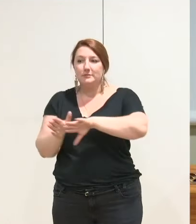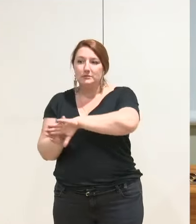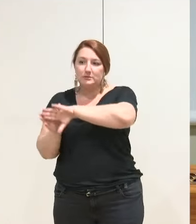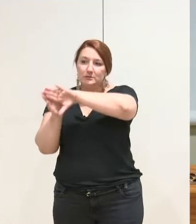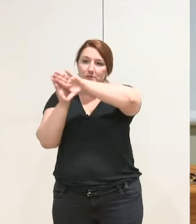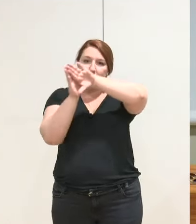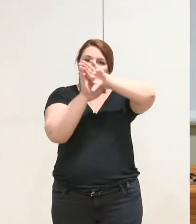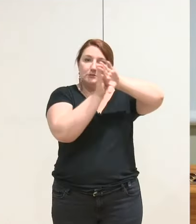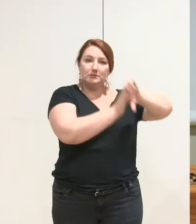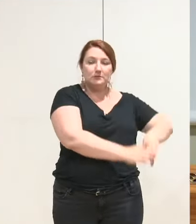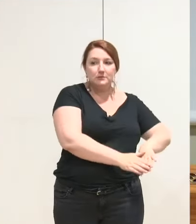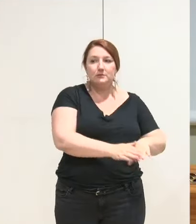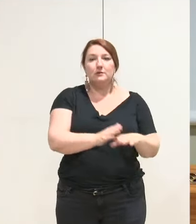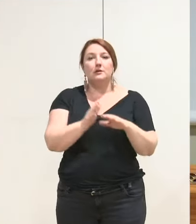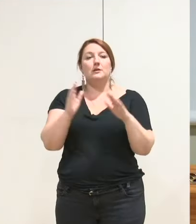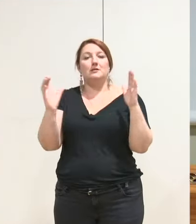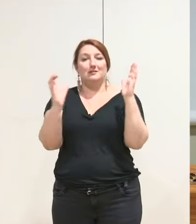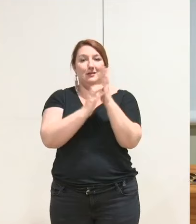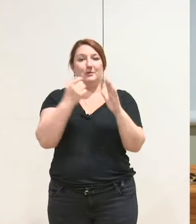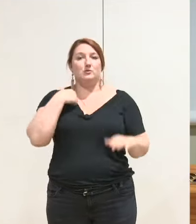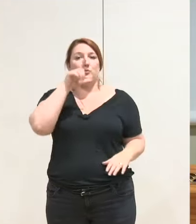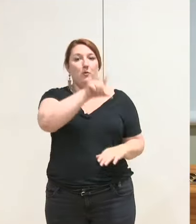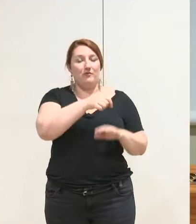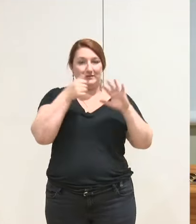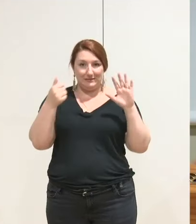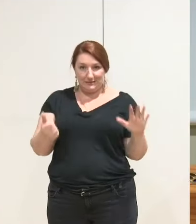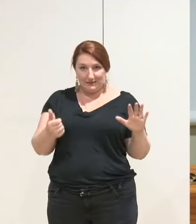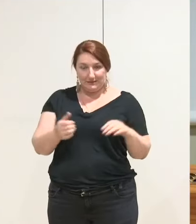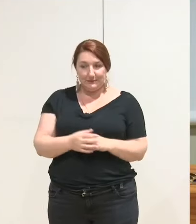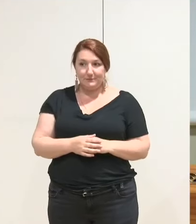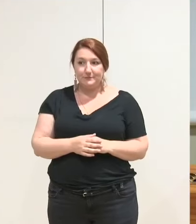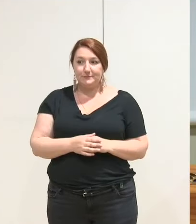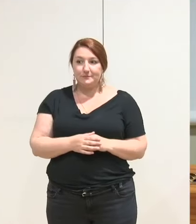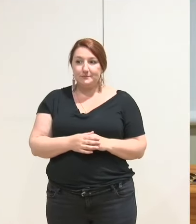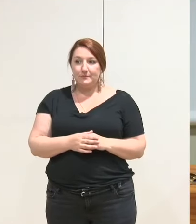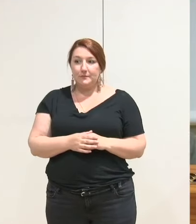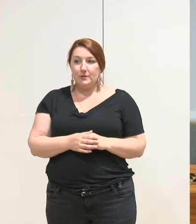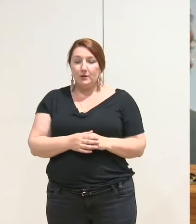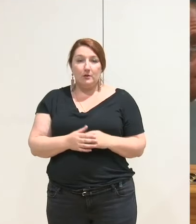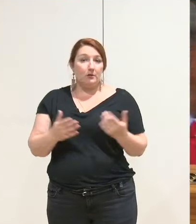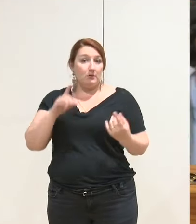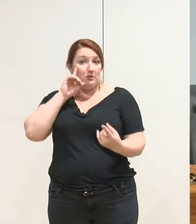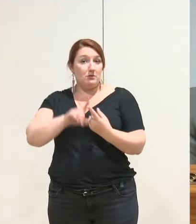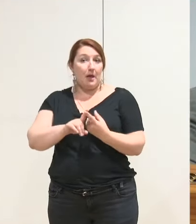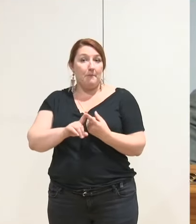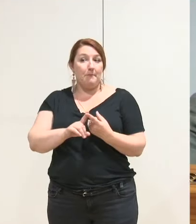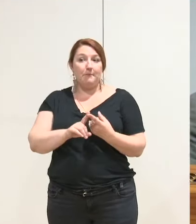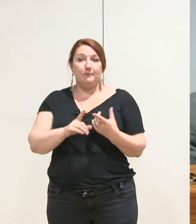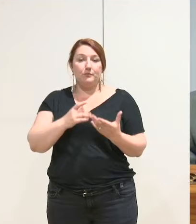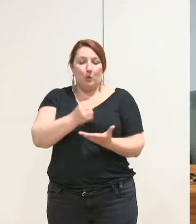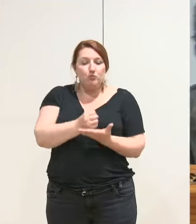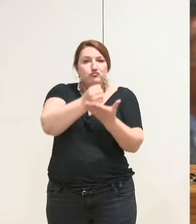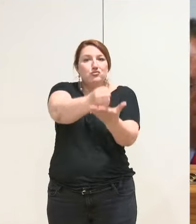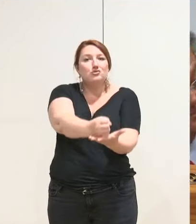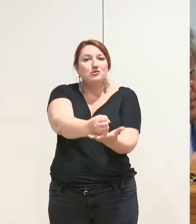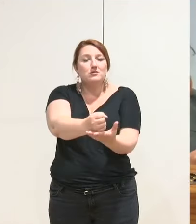passons à la délibération numéro 26 elle porte sur l'attribution de bourse dans